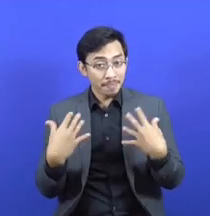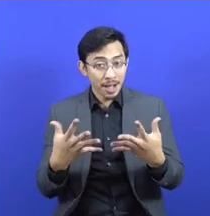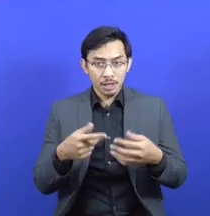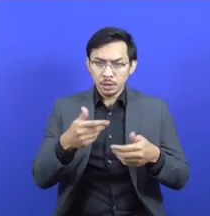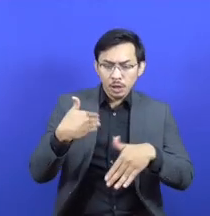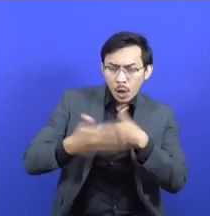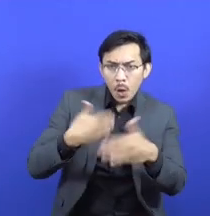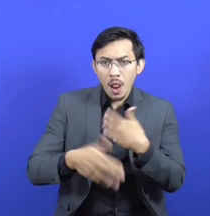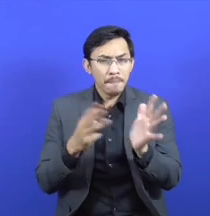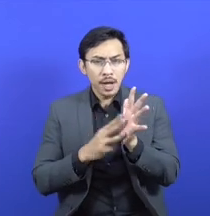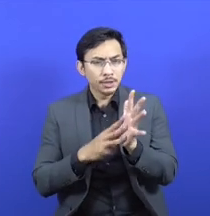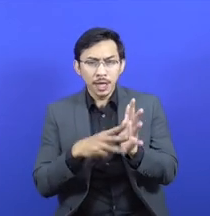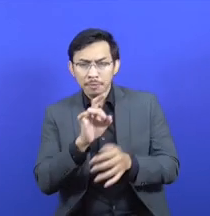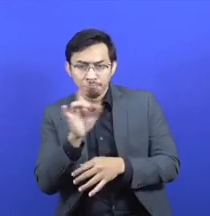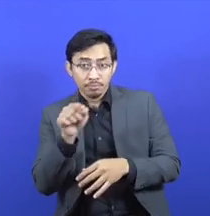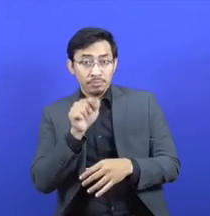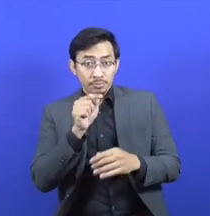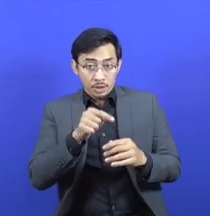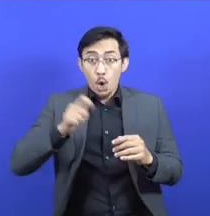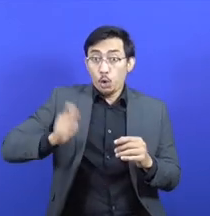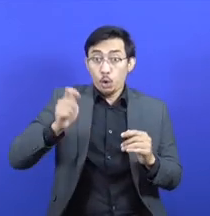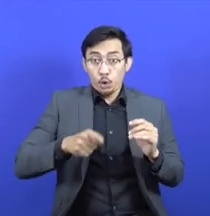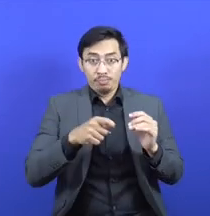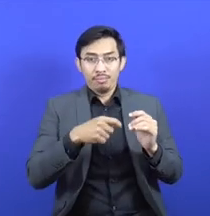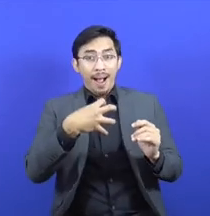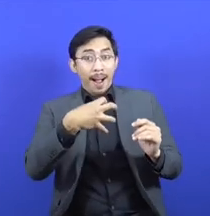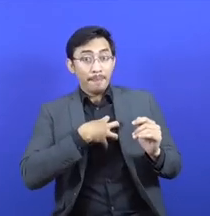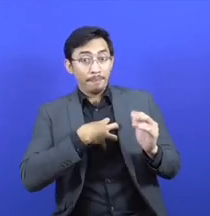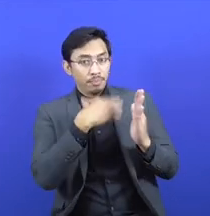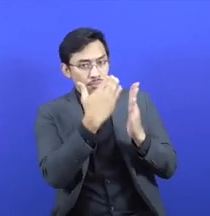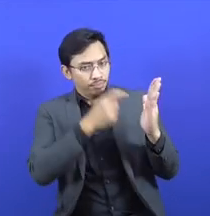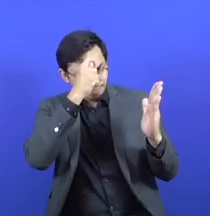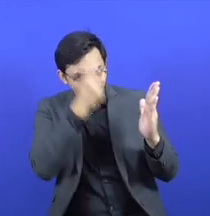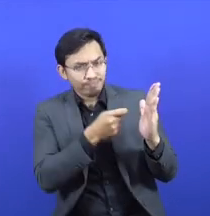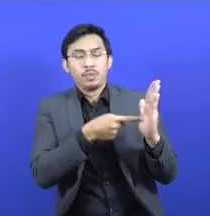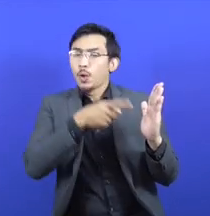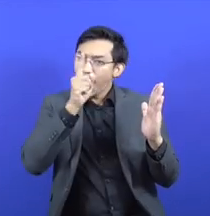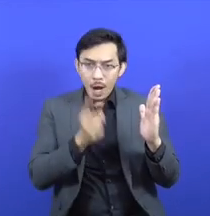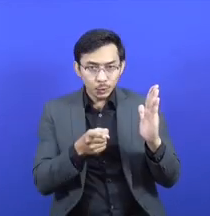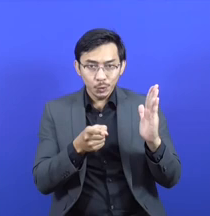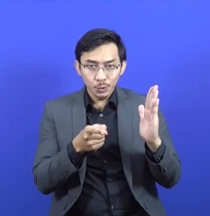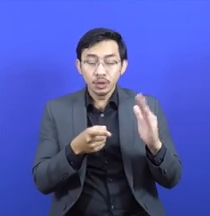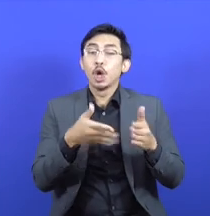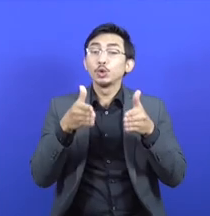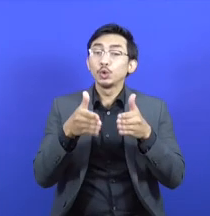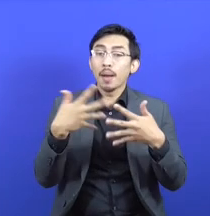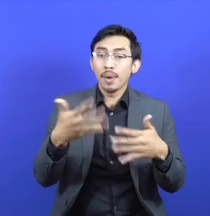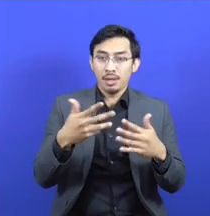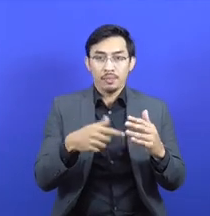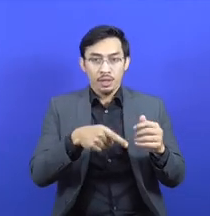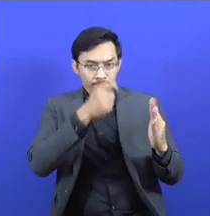Kesimpulannya, dalam penanganan suatu krisis, penghormatan terhadap aturan hukum dan hak asasi manusia harus tetap dipastikan,